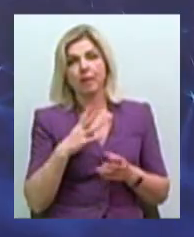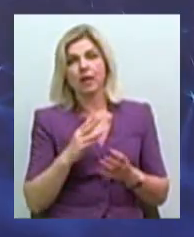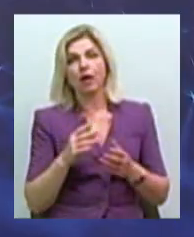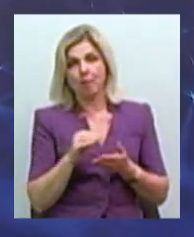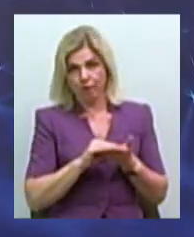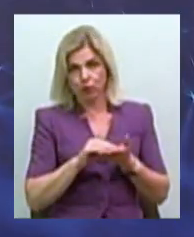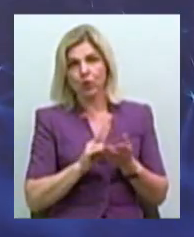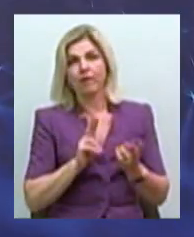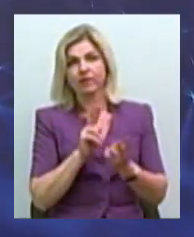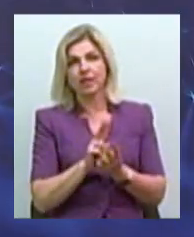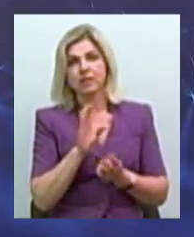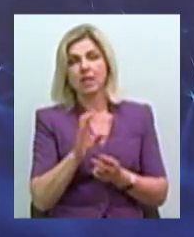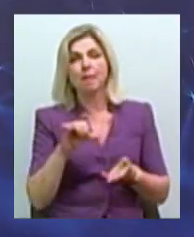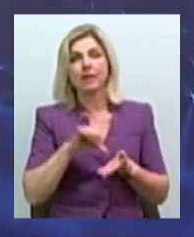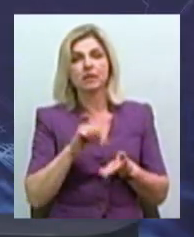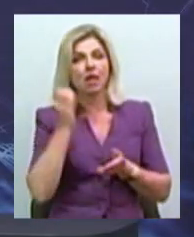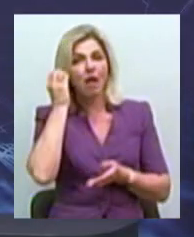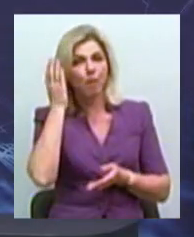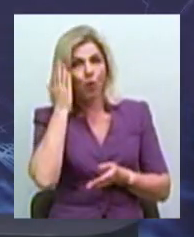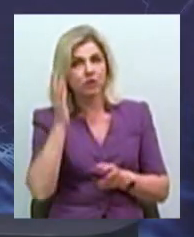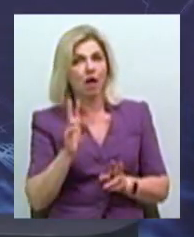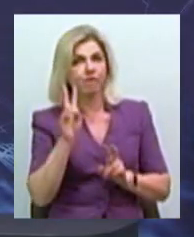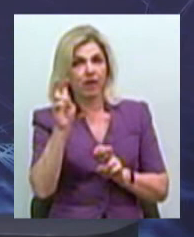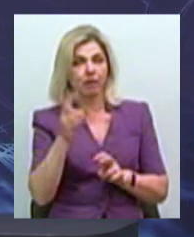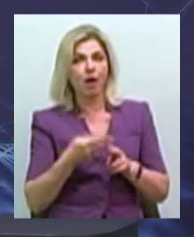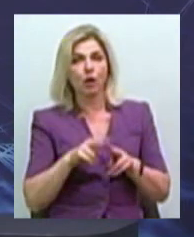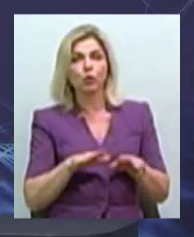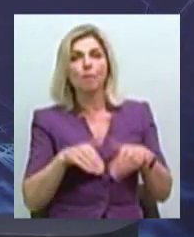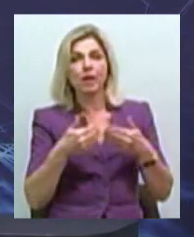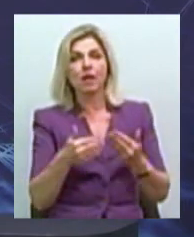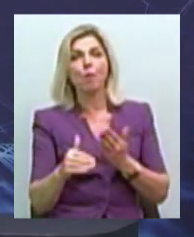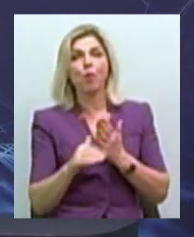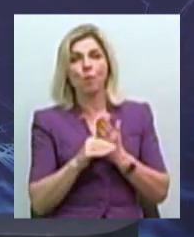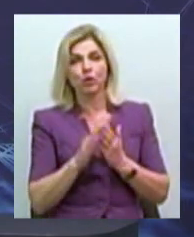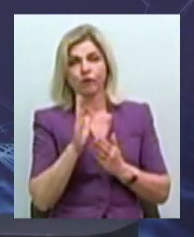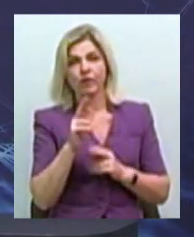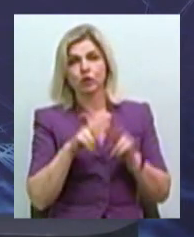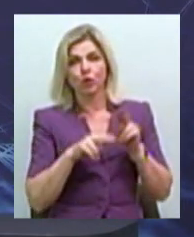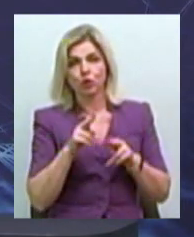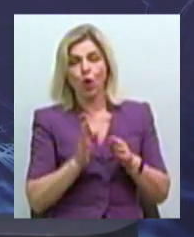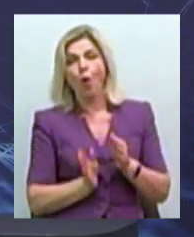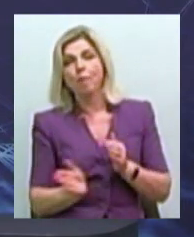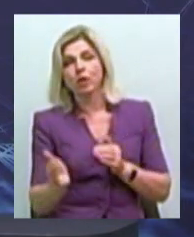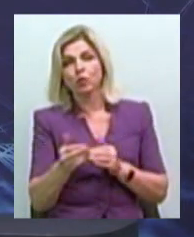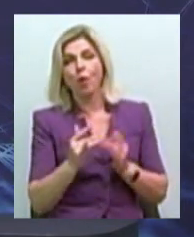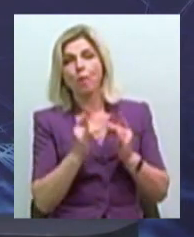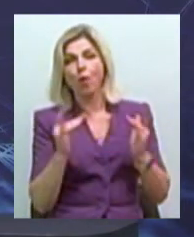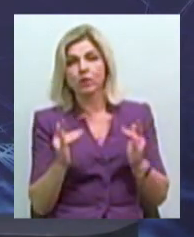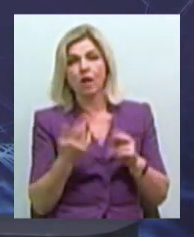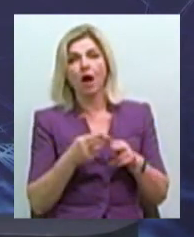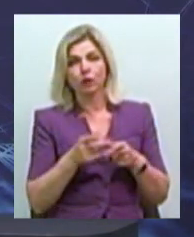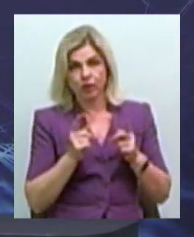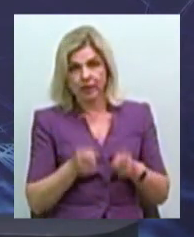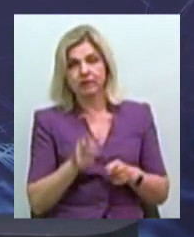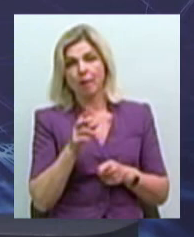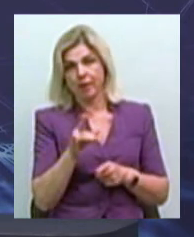зустрічалися з представителями японської компанії JATCO, які пропонували нам допомогу в будівництві об'їзного моста, який дійсно вирішив